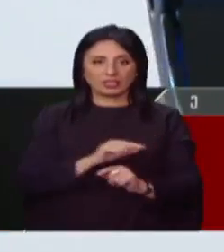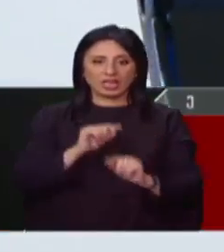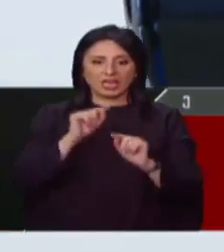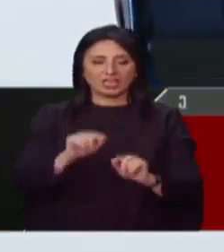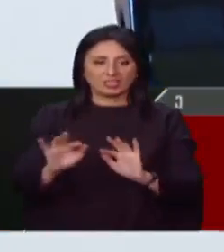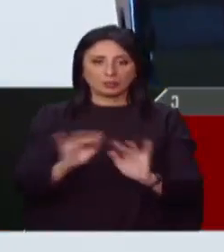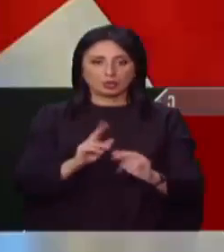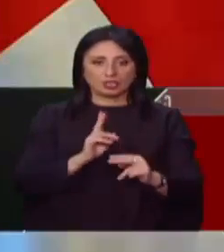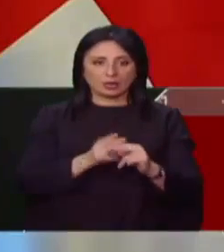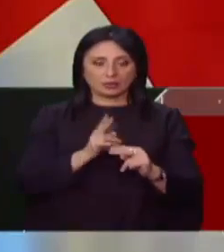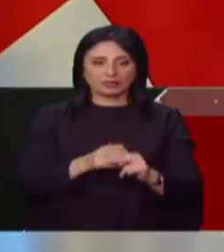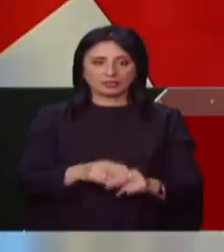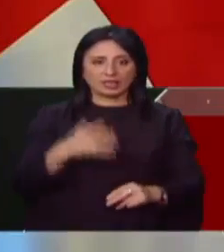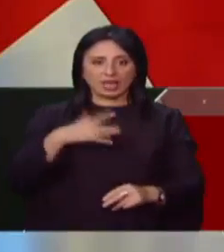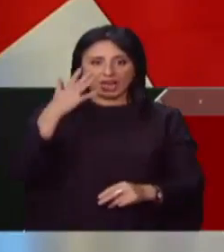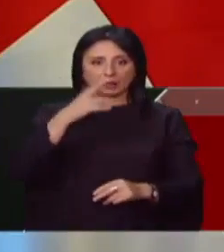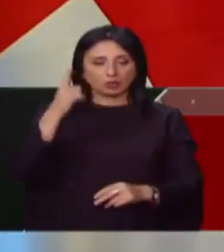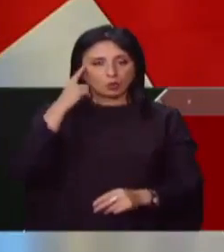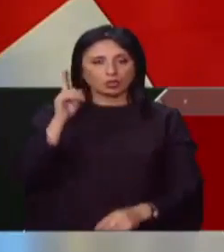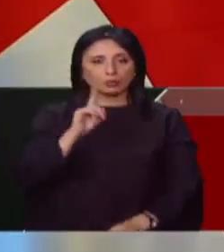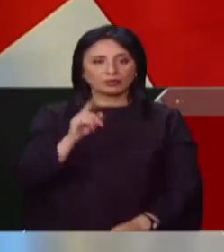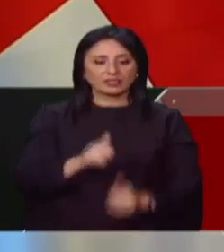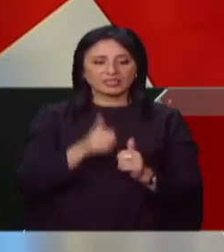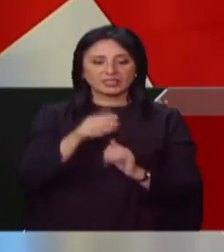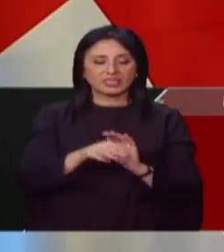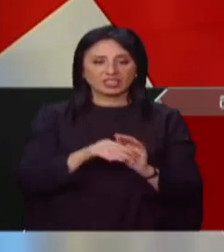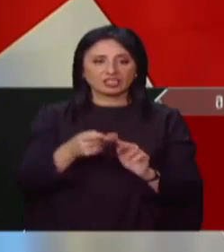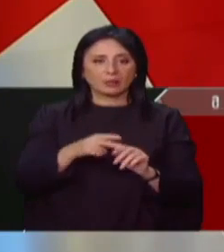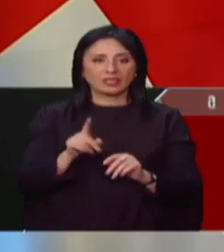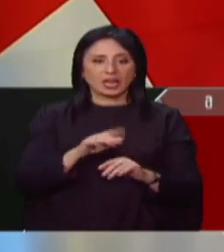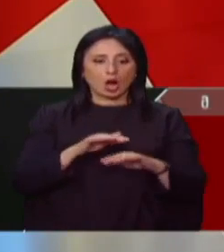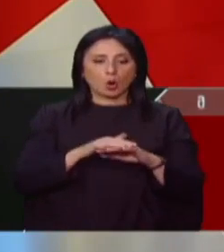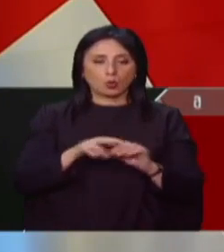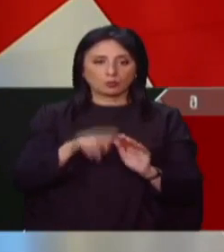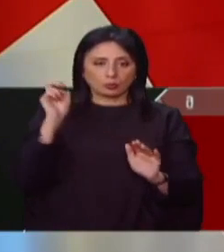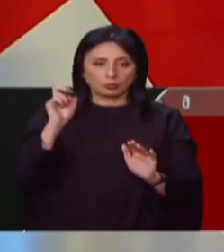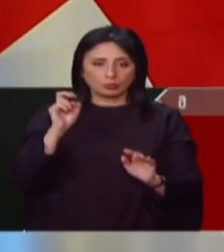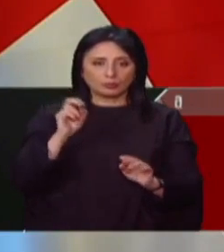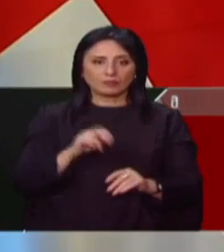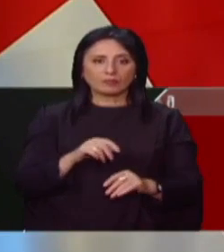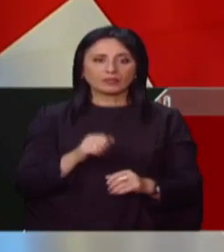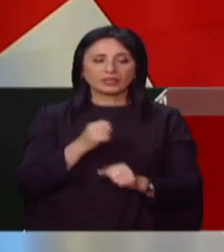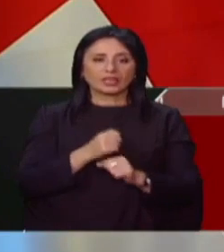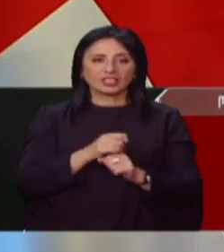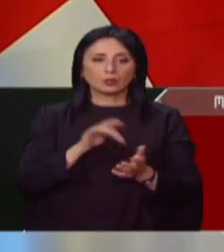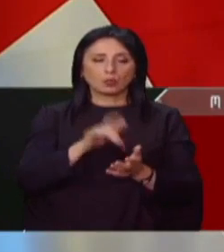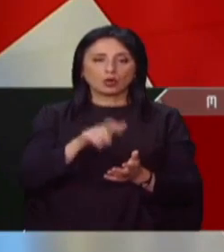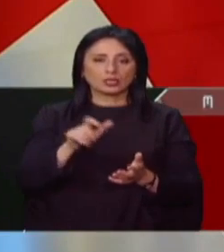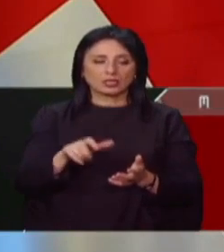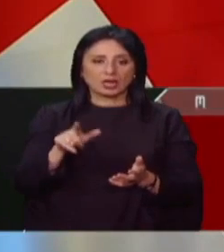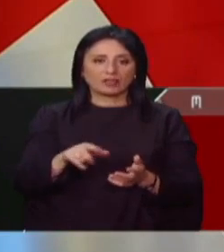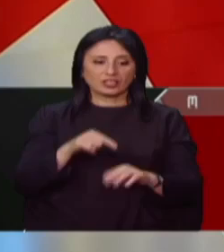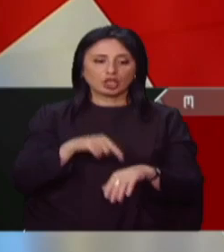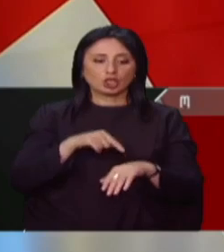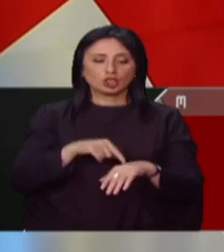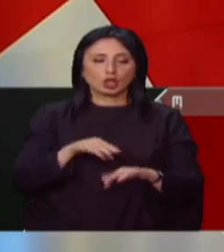გაწევრიანების პროცესს აფერხებს. გონია რომ წინასაარჩუნოდ ამით რაღაც ხულებს ჩაიწერს და მოახდენს მოსახლეობის ასე ვთქვათ